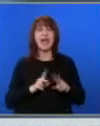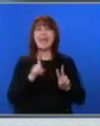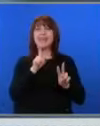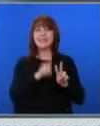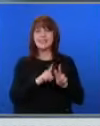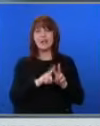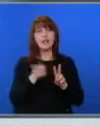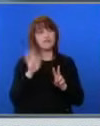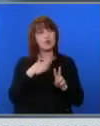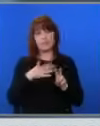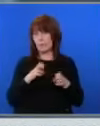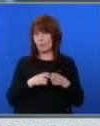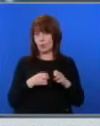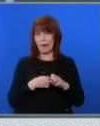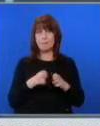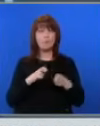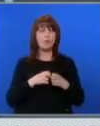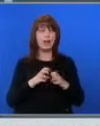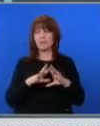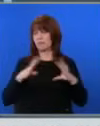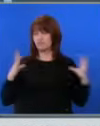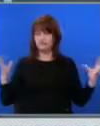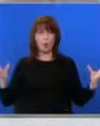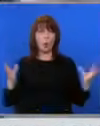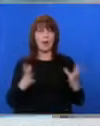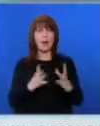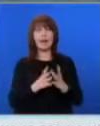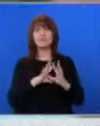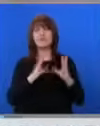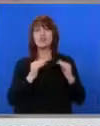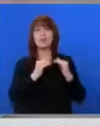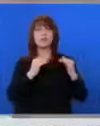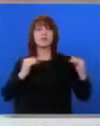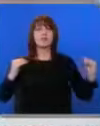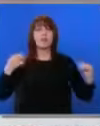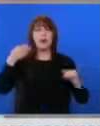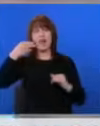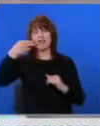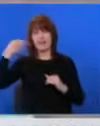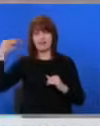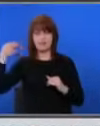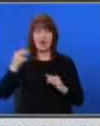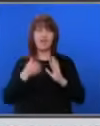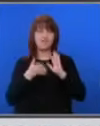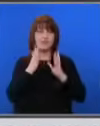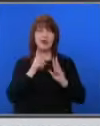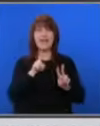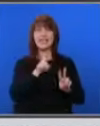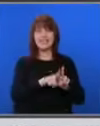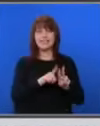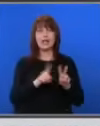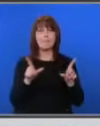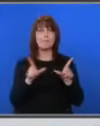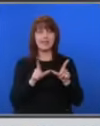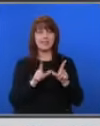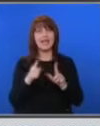обаче все още има проблеми. Проблемът е глобален и е засегнал почти всички платформи на компанията Meta. Facebook, Instagram,